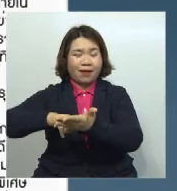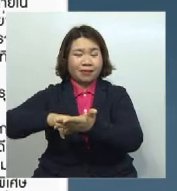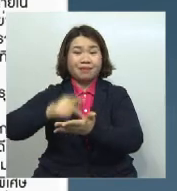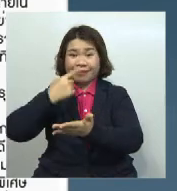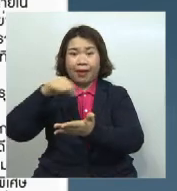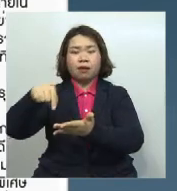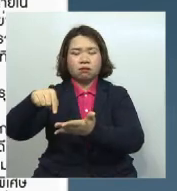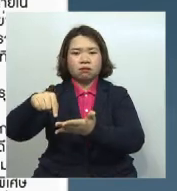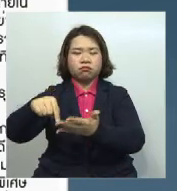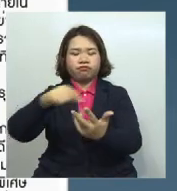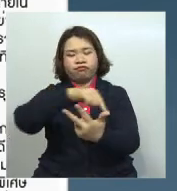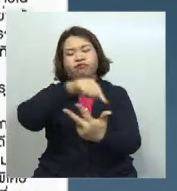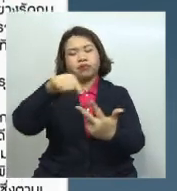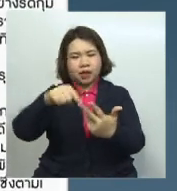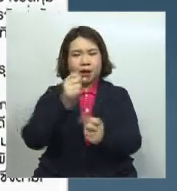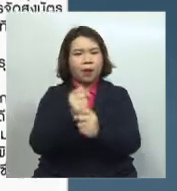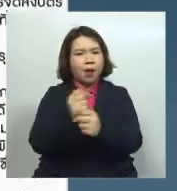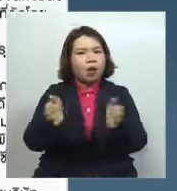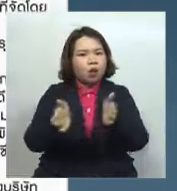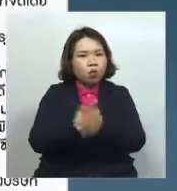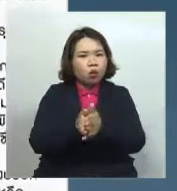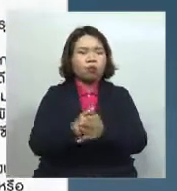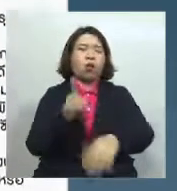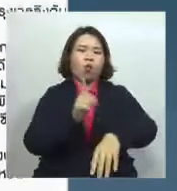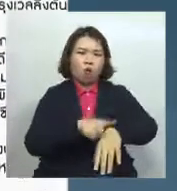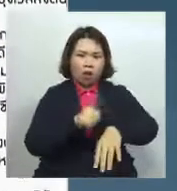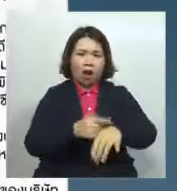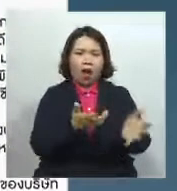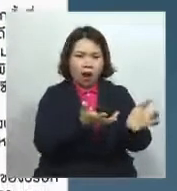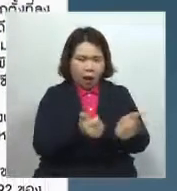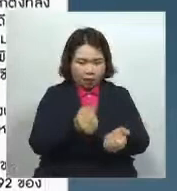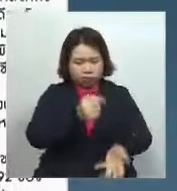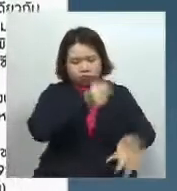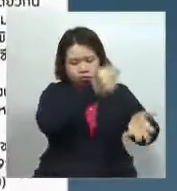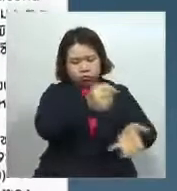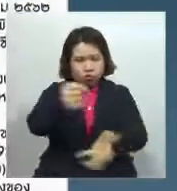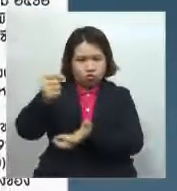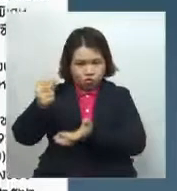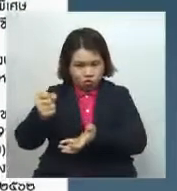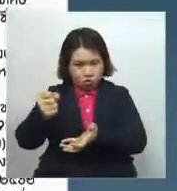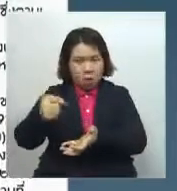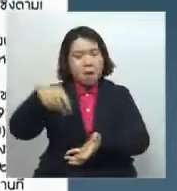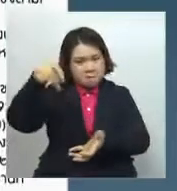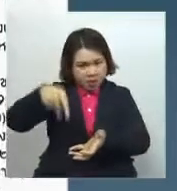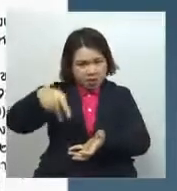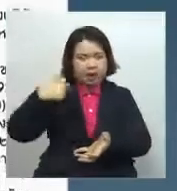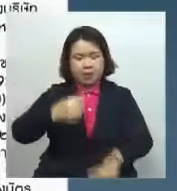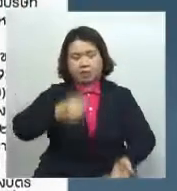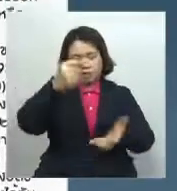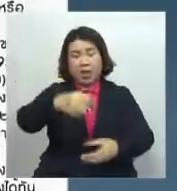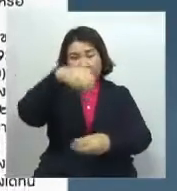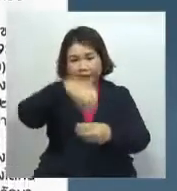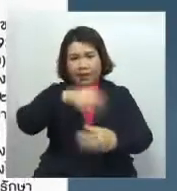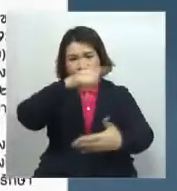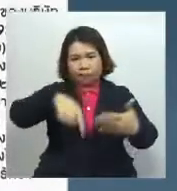ย มีแนวปฏิบัิร่มกันก็คือกำหนดระยะเวลารับมอบถุงเมลการทูดพิเศษ ที่บัญจุบติเลืตง